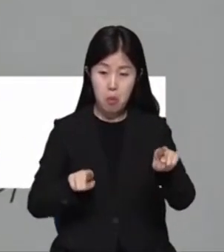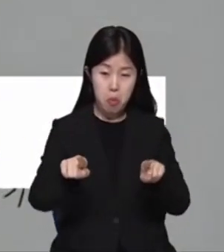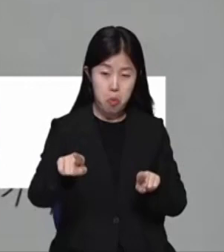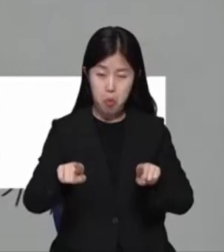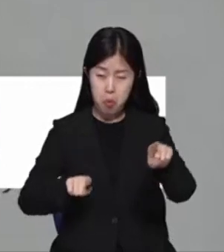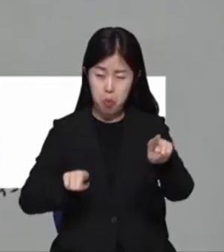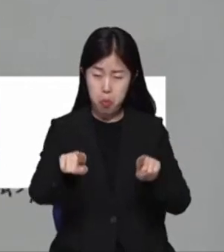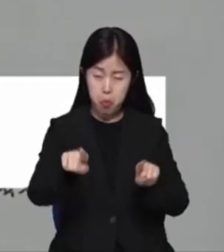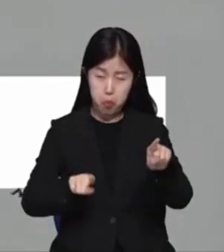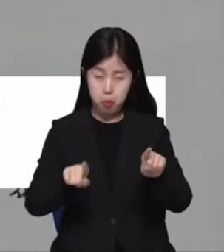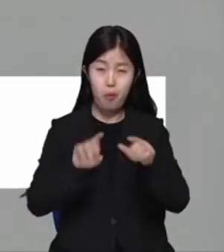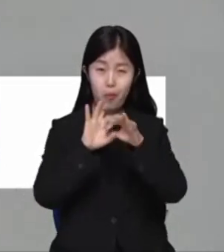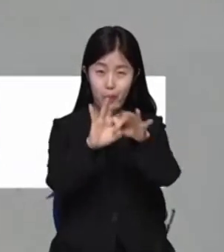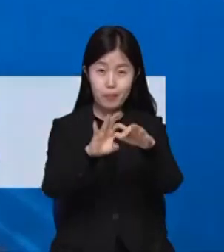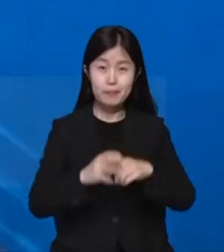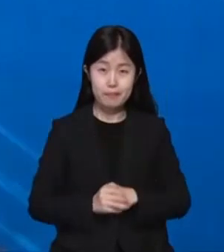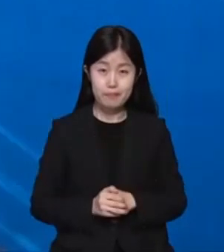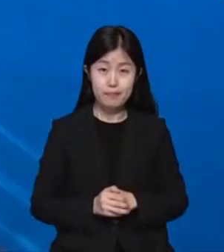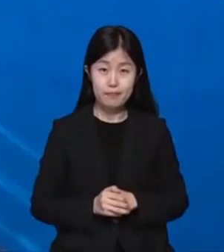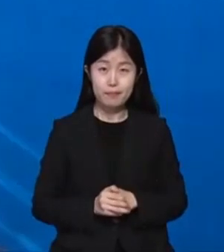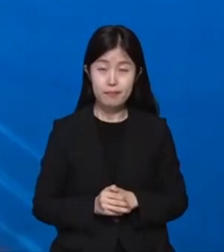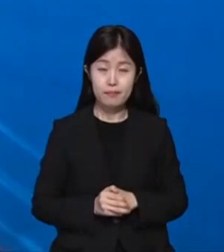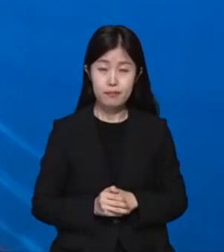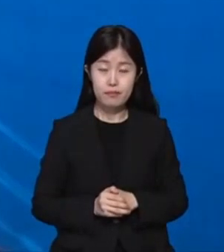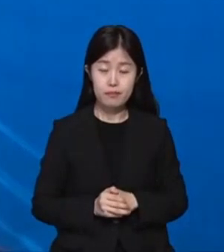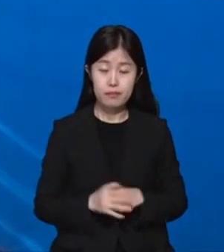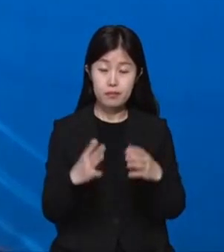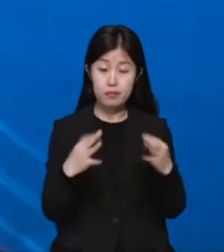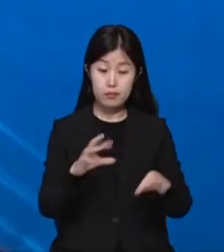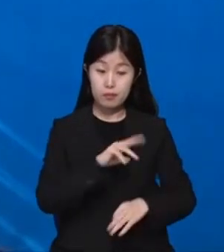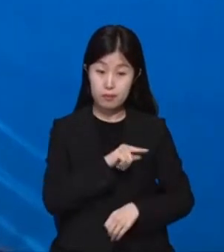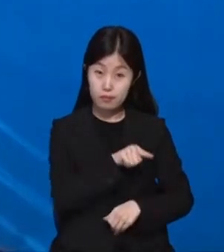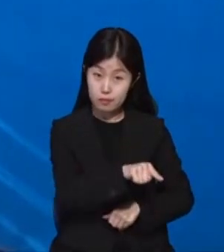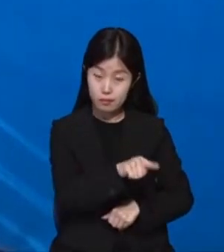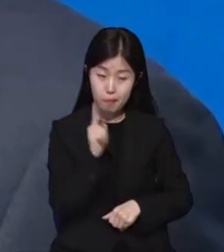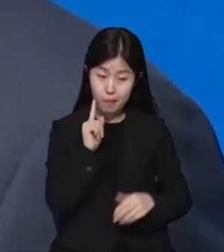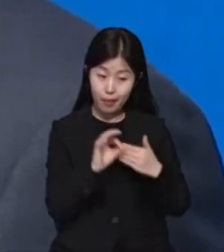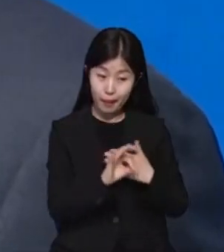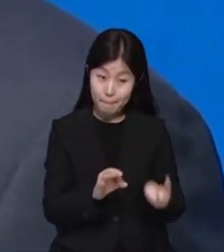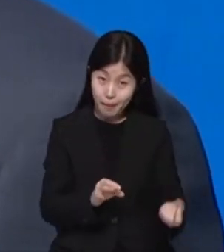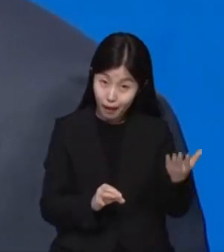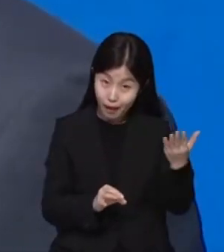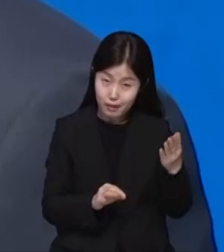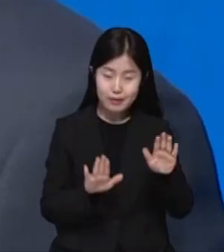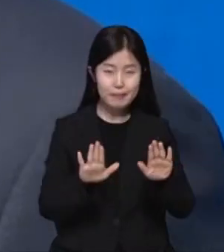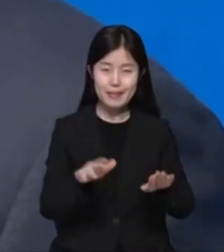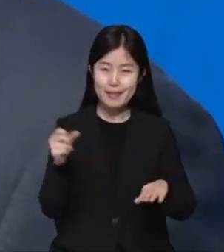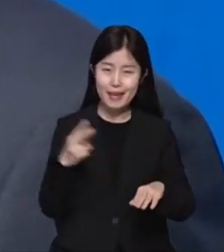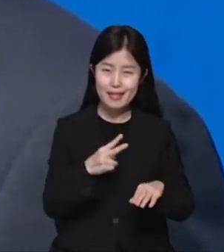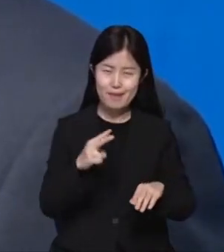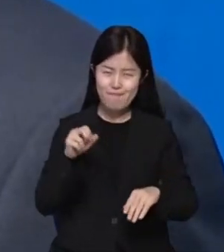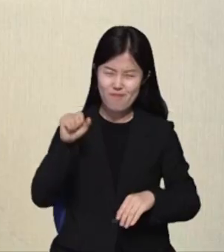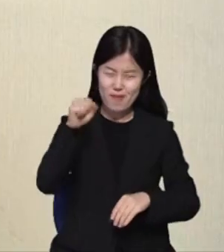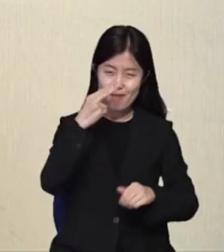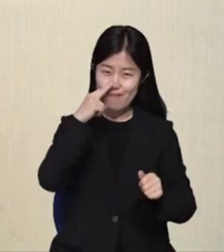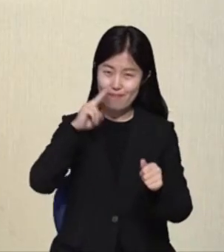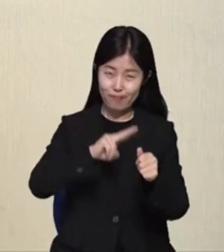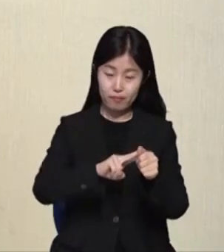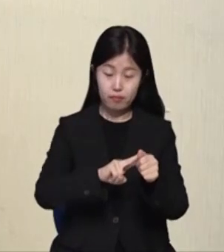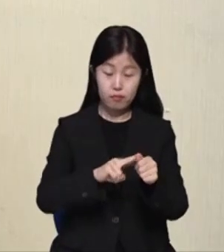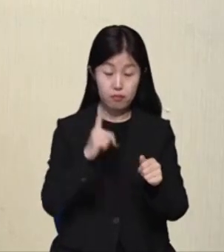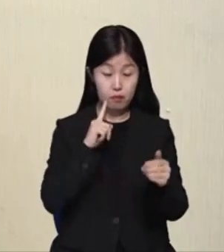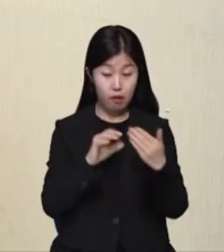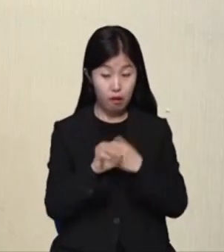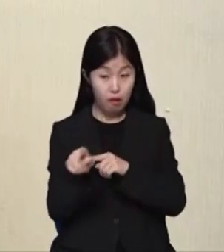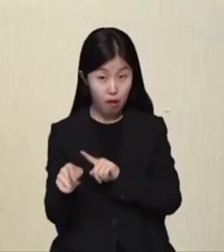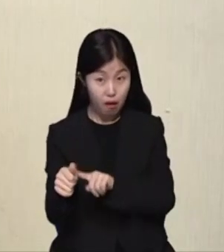선두 경쟁을 버려 김의원이 경선에서 승리할 경우 재선에 도전하게 되고 배 부위원장이 승리할